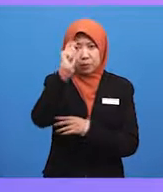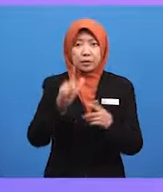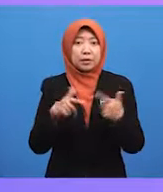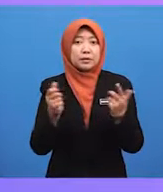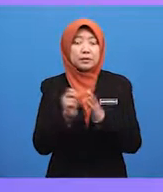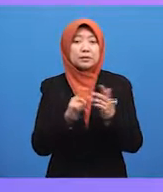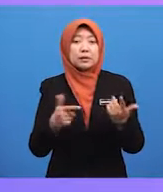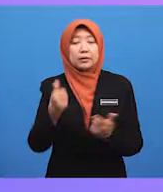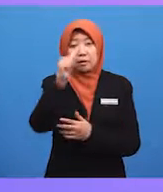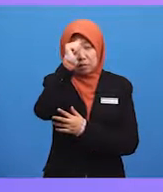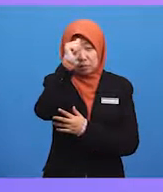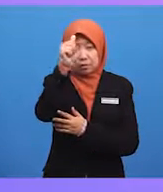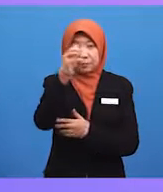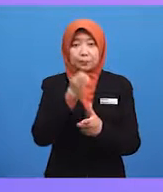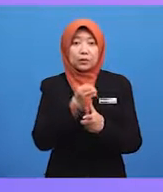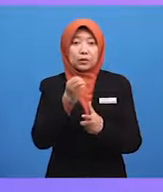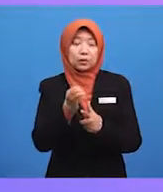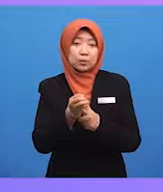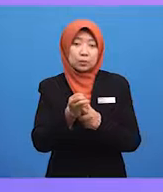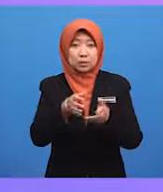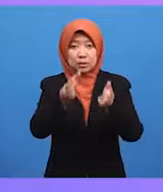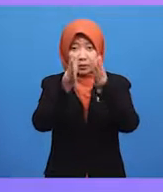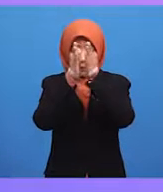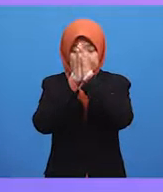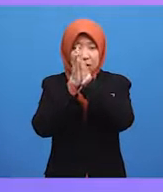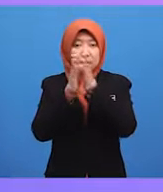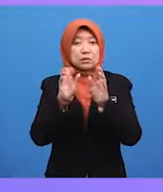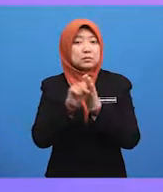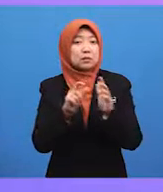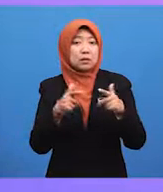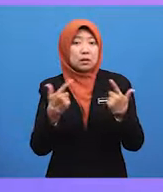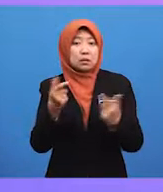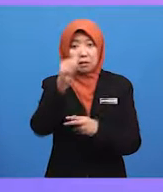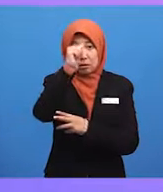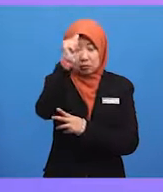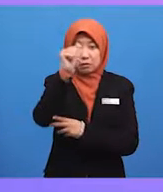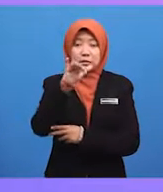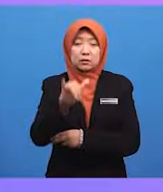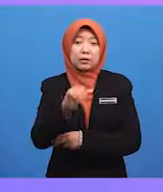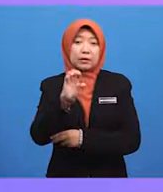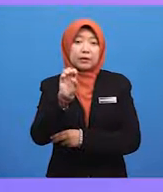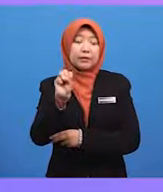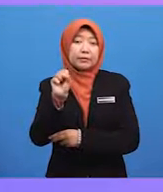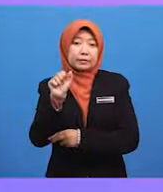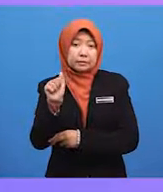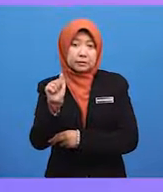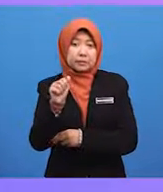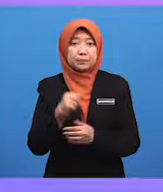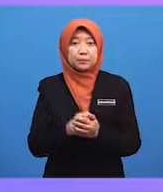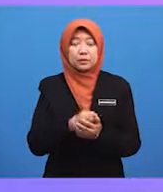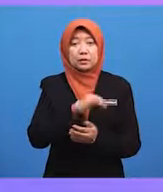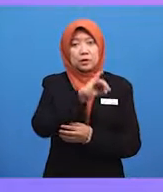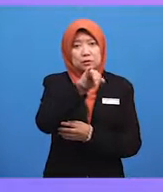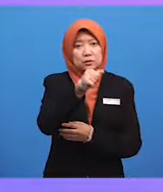selain Allah atau menyembah selain Allah yang Maha Esa. Syirik jali juga